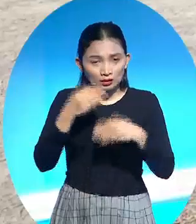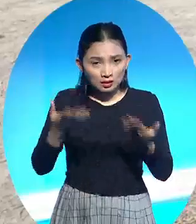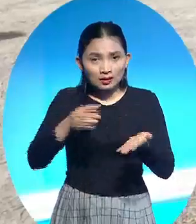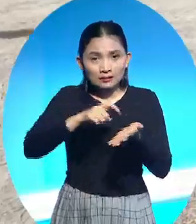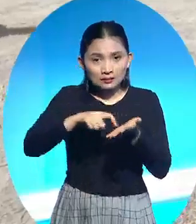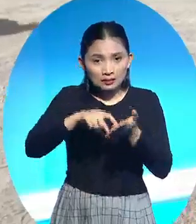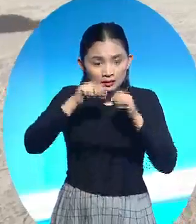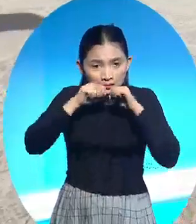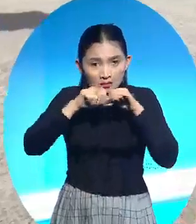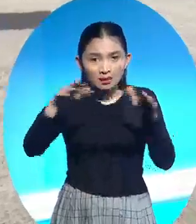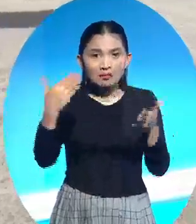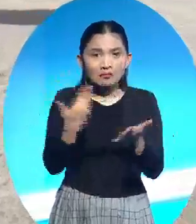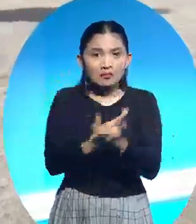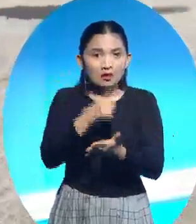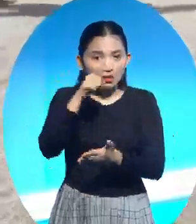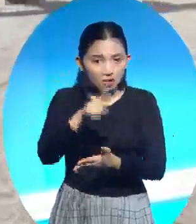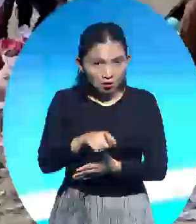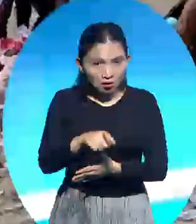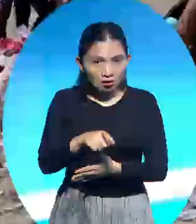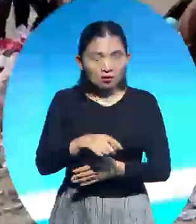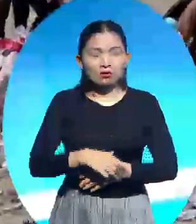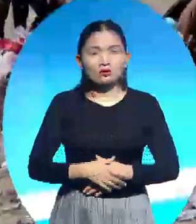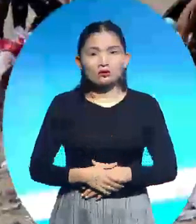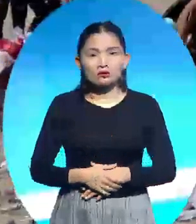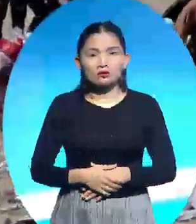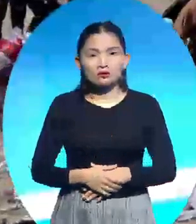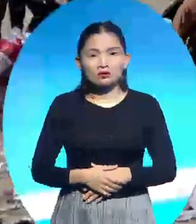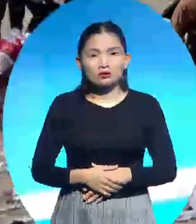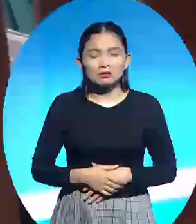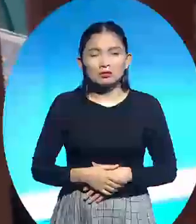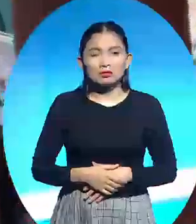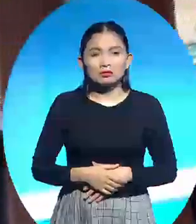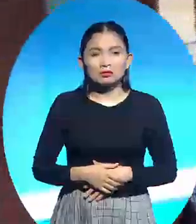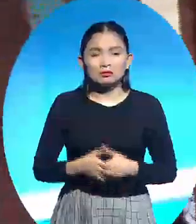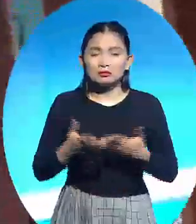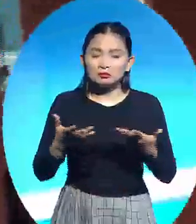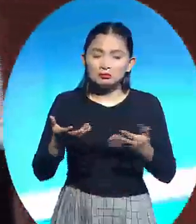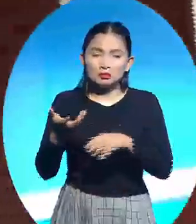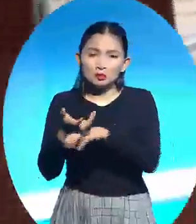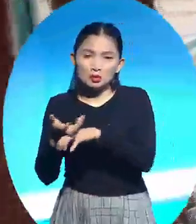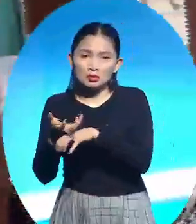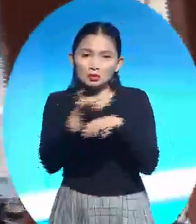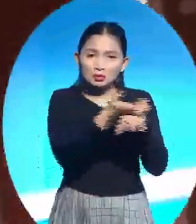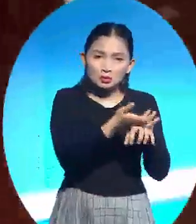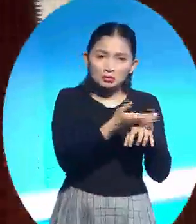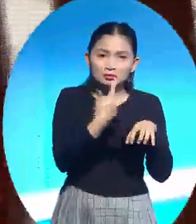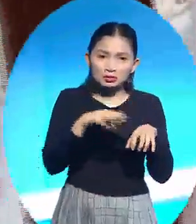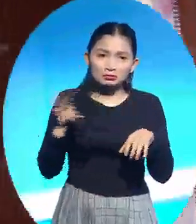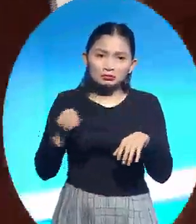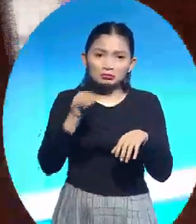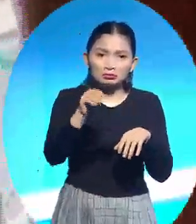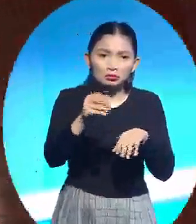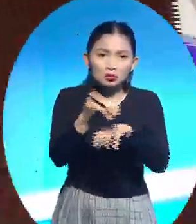Mỹ sẽ từ chối tị nạn đối với người di cư đến biên giới Mỹ Mexico thông qua một quốc gia thứ ba nhưng không nộp đơn xin bảo hộ ở quốc gia